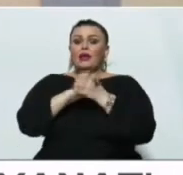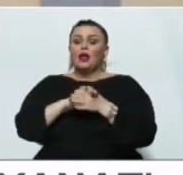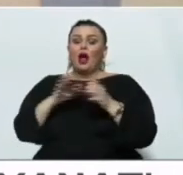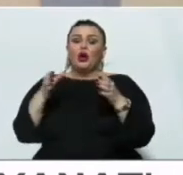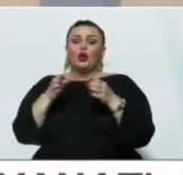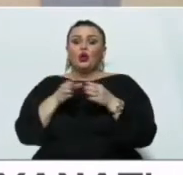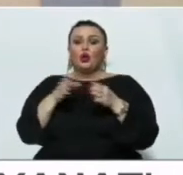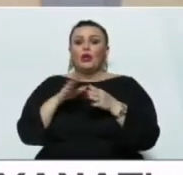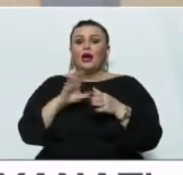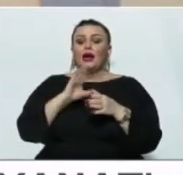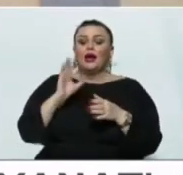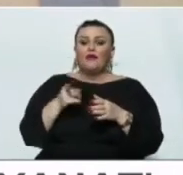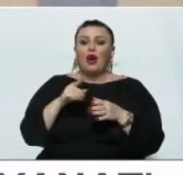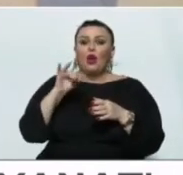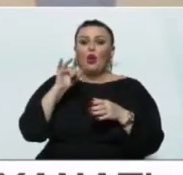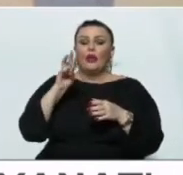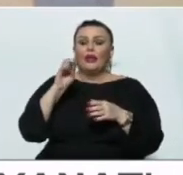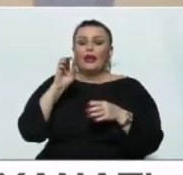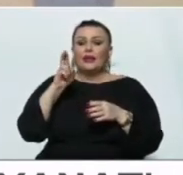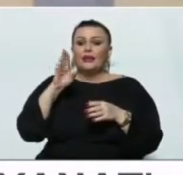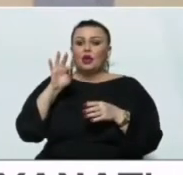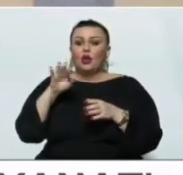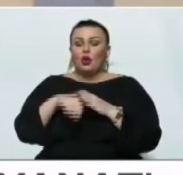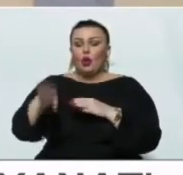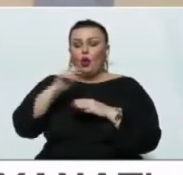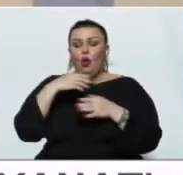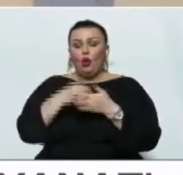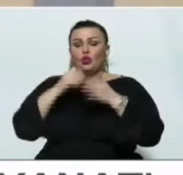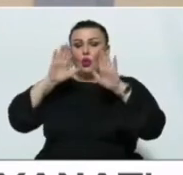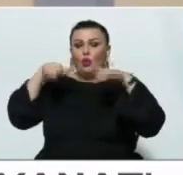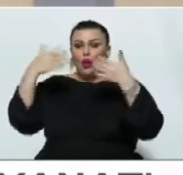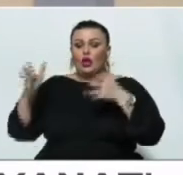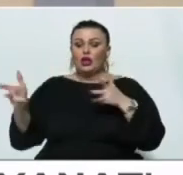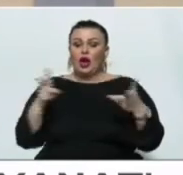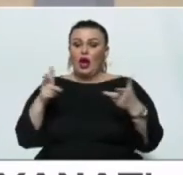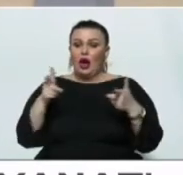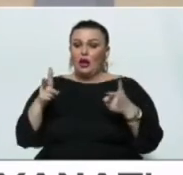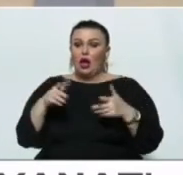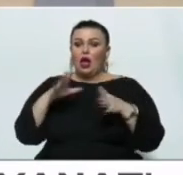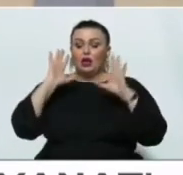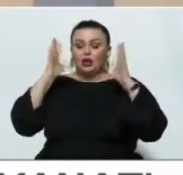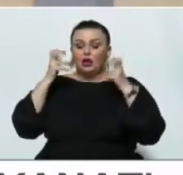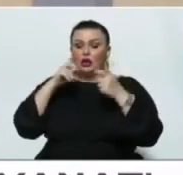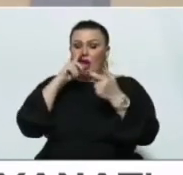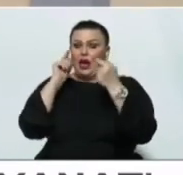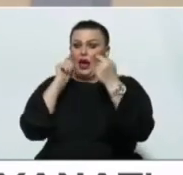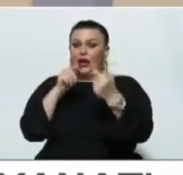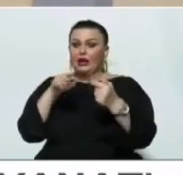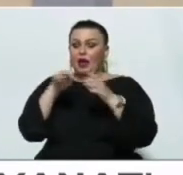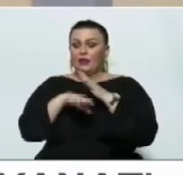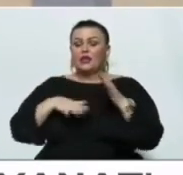qurumlara və həmçinin UNESCO-ya da öz müraciətlərimizi hazırlayırıq və öz ciddi etirazımızı,